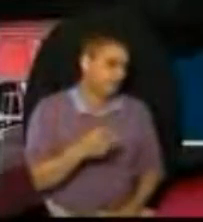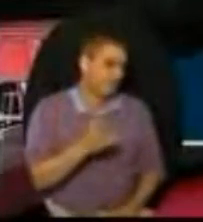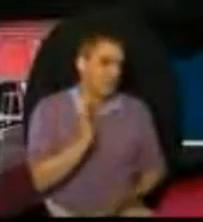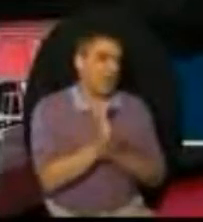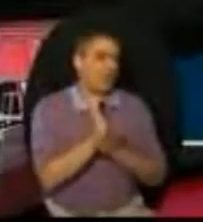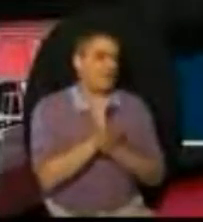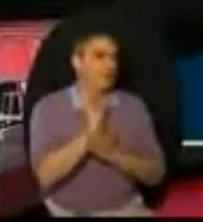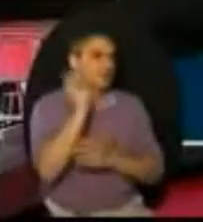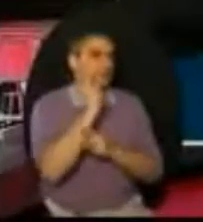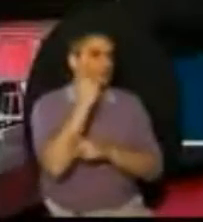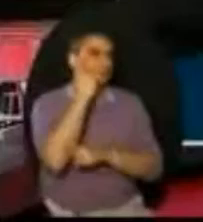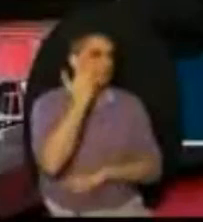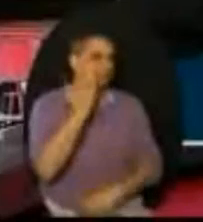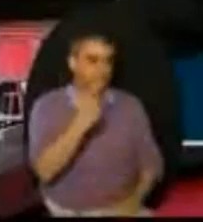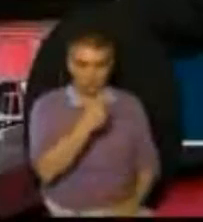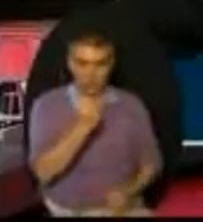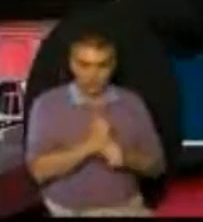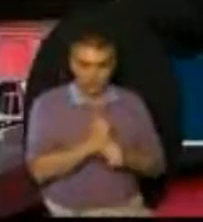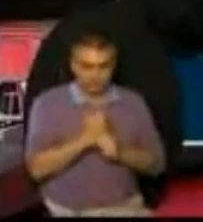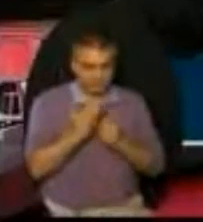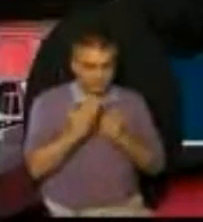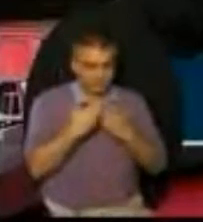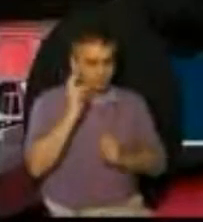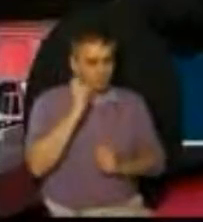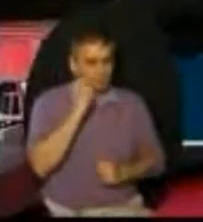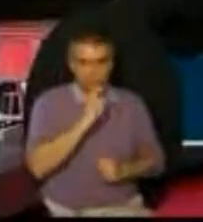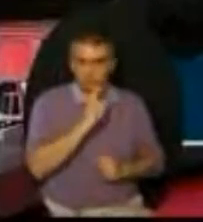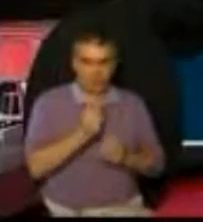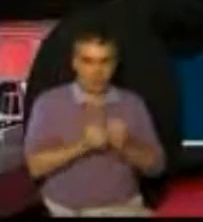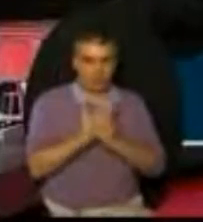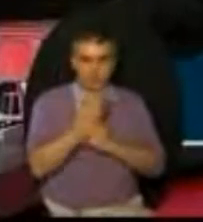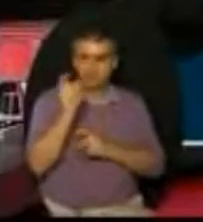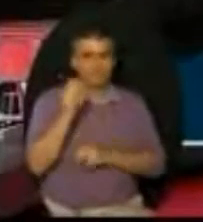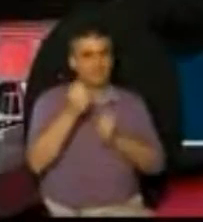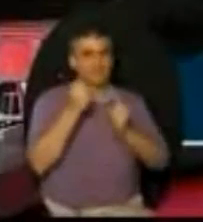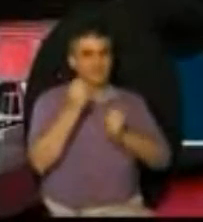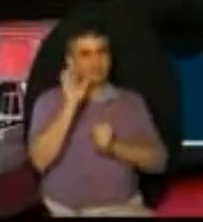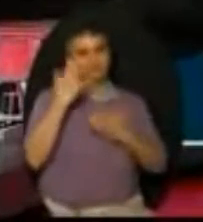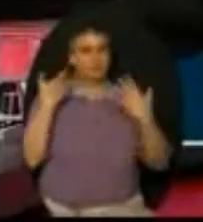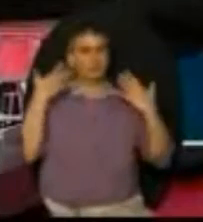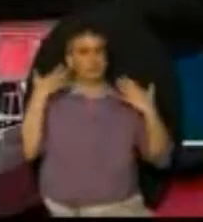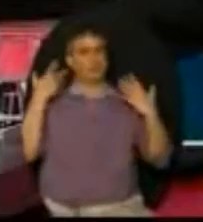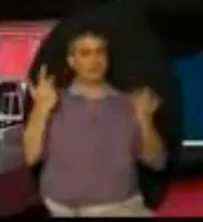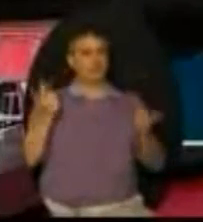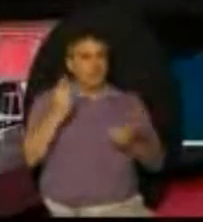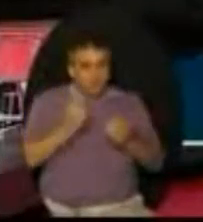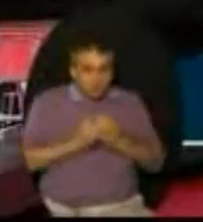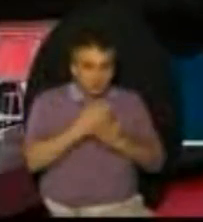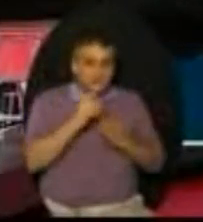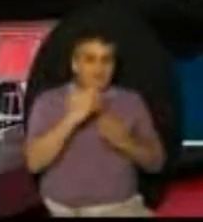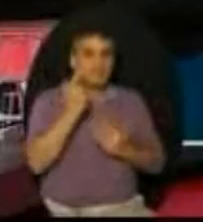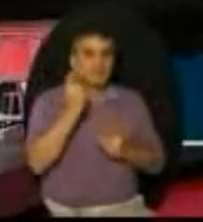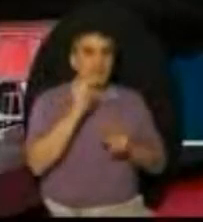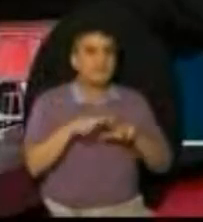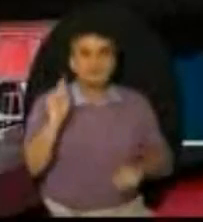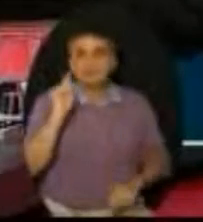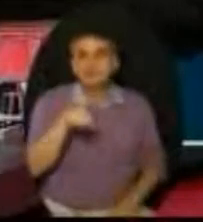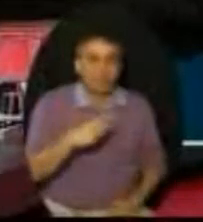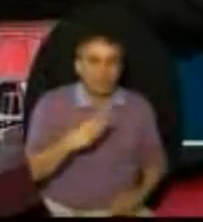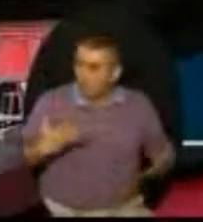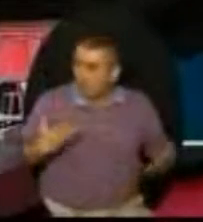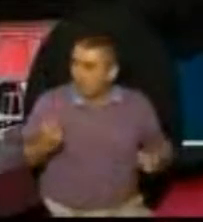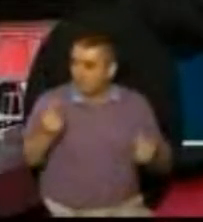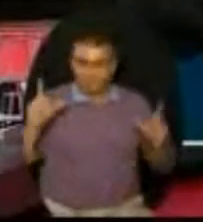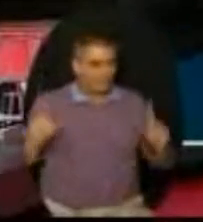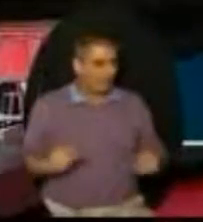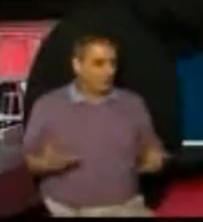בריבית, כלומר שהם יוצרים באמת את כל מנגנוני הפשע האלה, לא נוצרים כשמגיעים תיירים כדי לנפוש במקום, נוצרים כשמצב שמגיע בן אדם ואין לו יותר